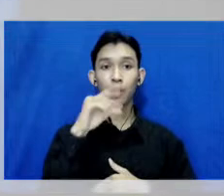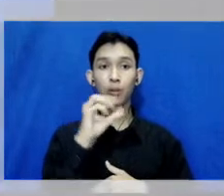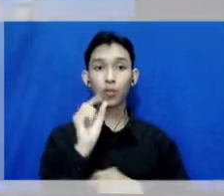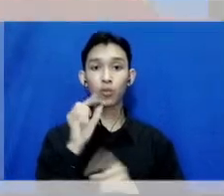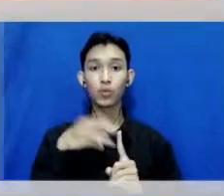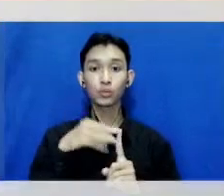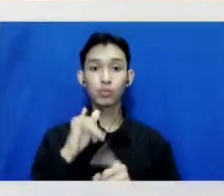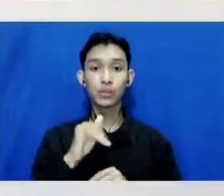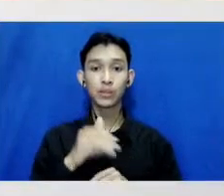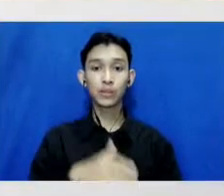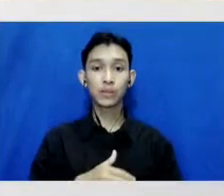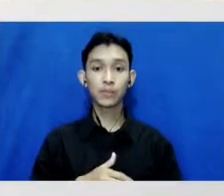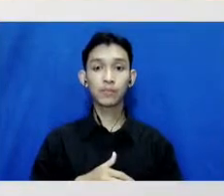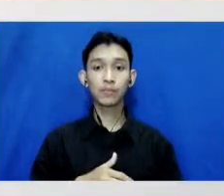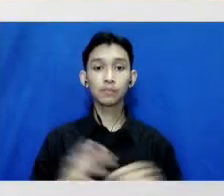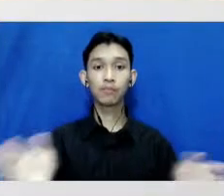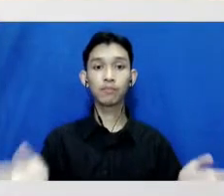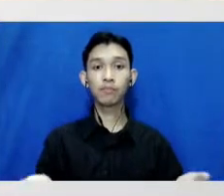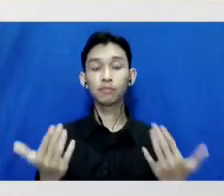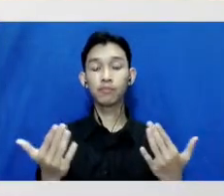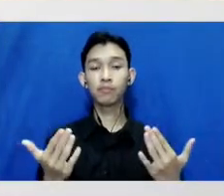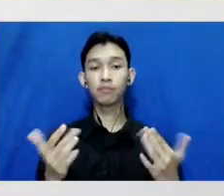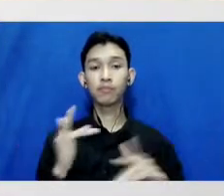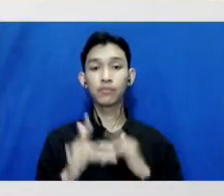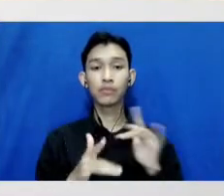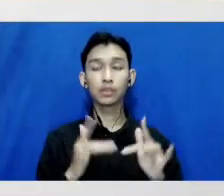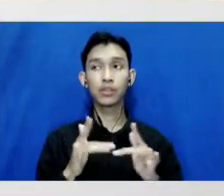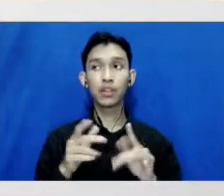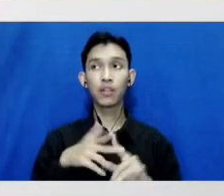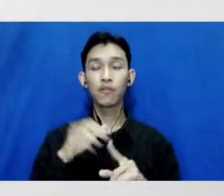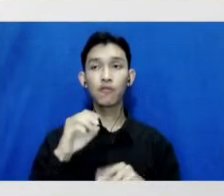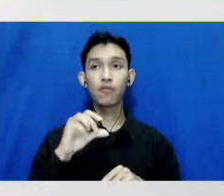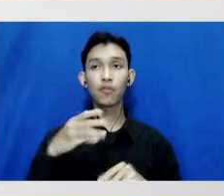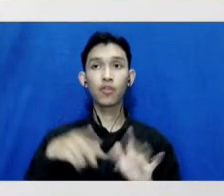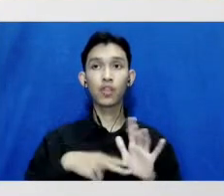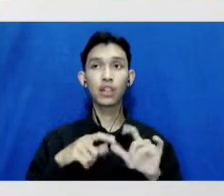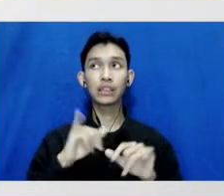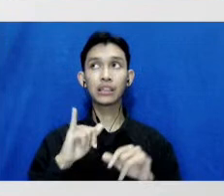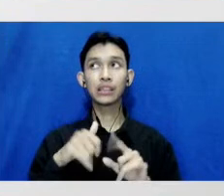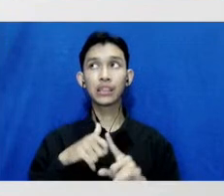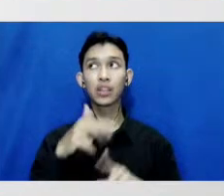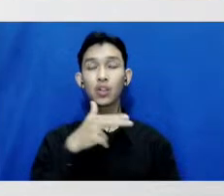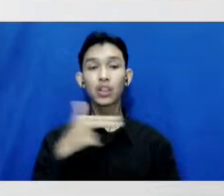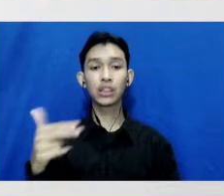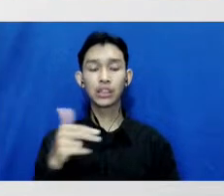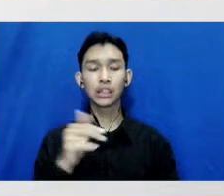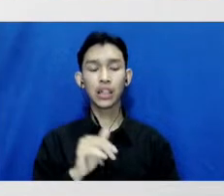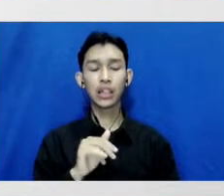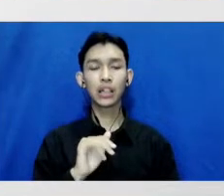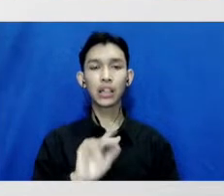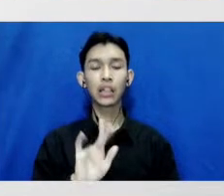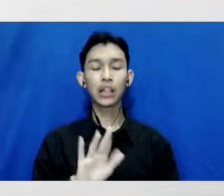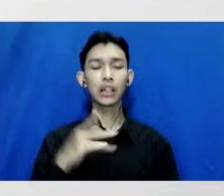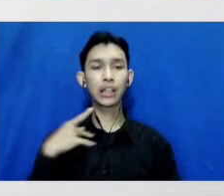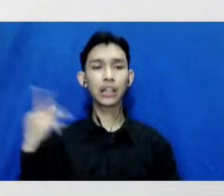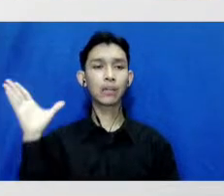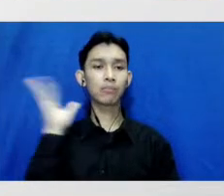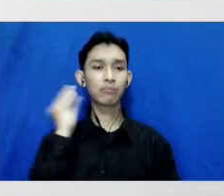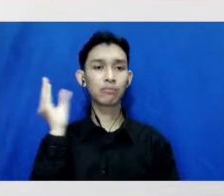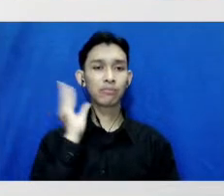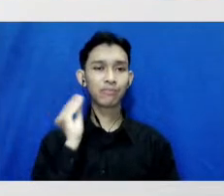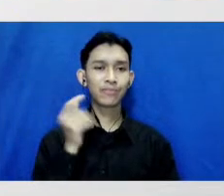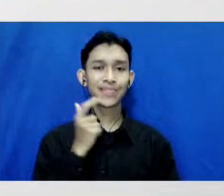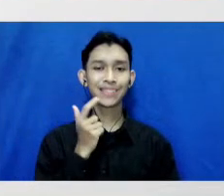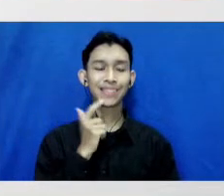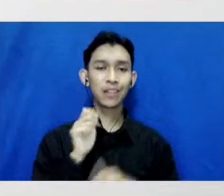Alamsyah, pendiri Digital Forensik Indonesia. Kita akan mendengarkan